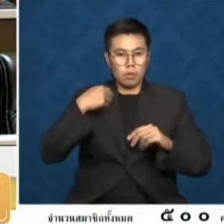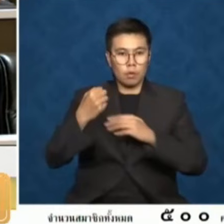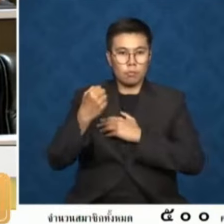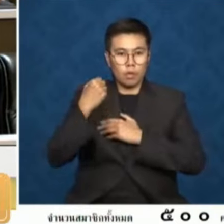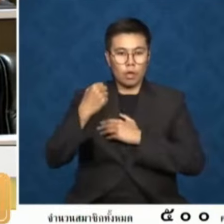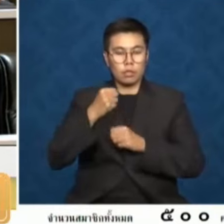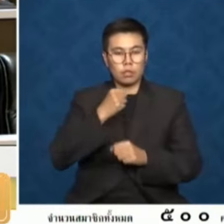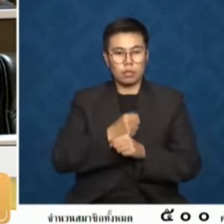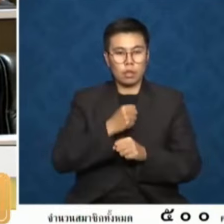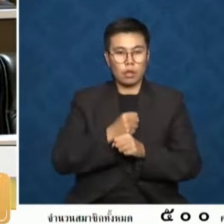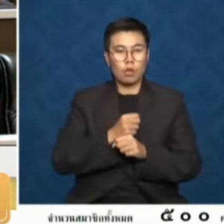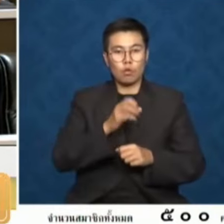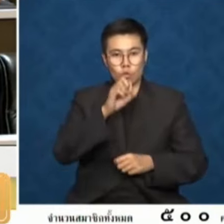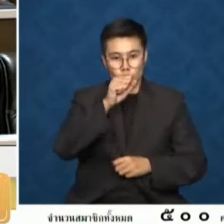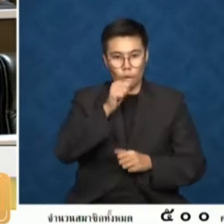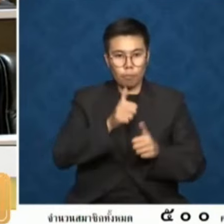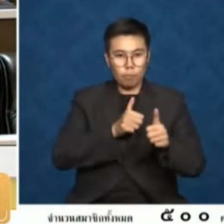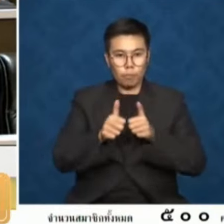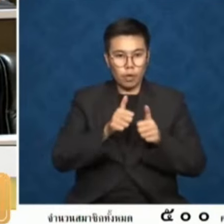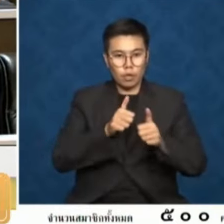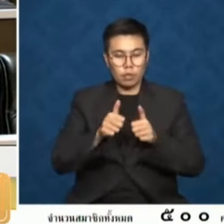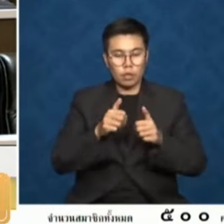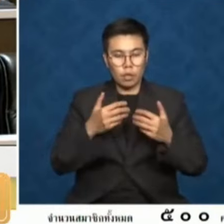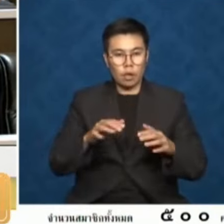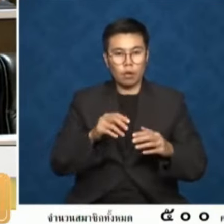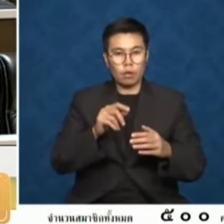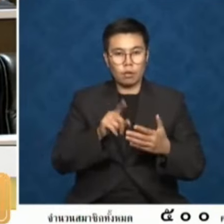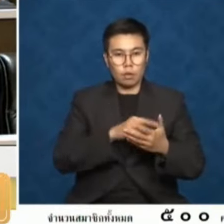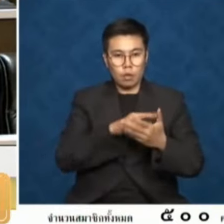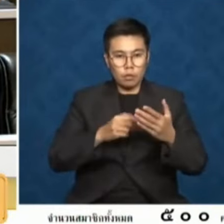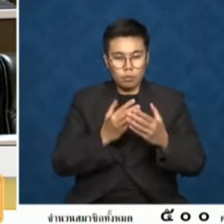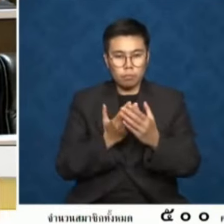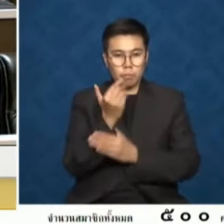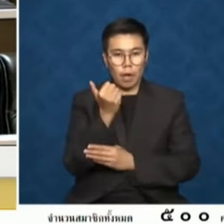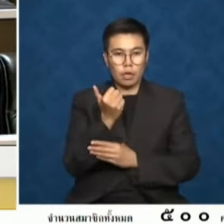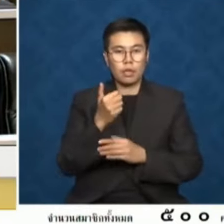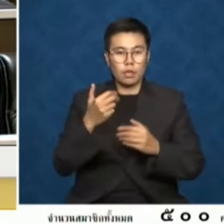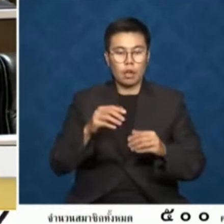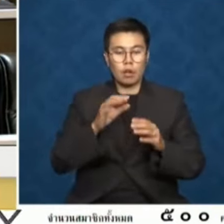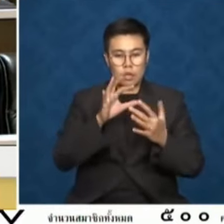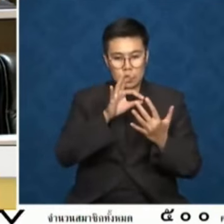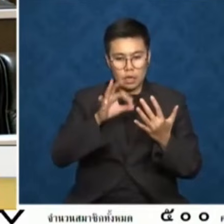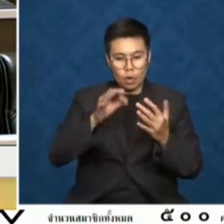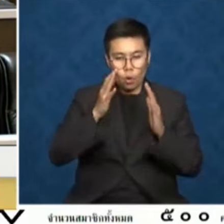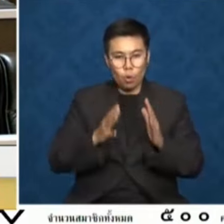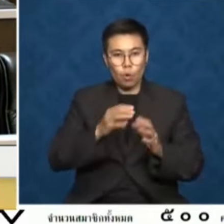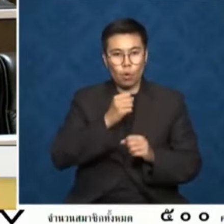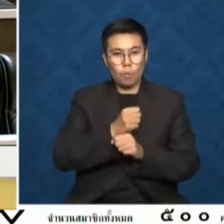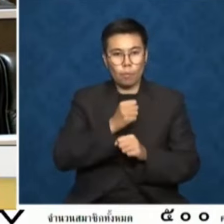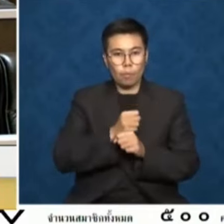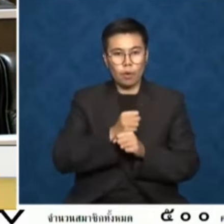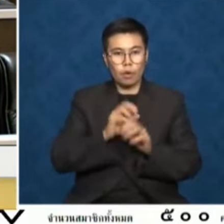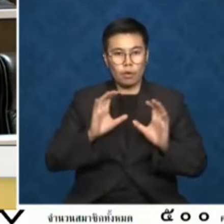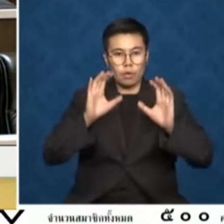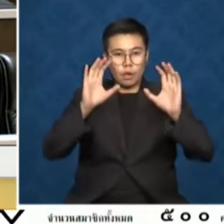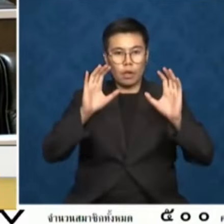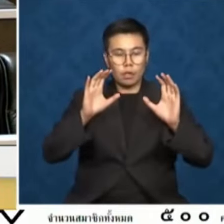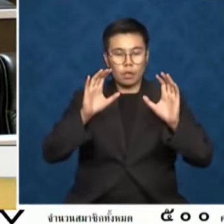จจัดและดำเนินการสอบแข่งขันสอบคัดเลือกและคัดเลือกข้าราชการและพนักงานส่